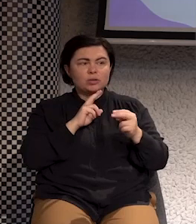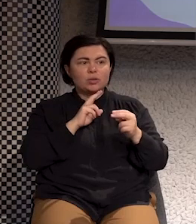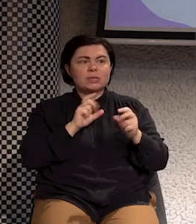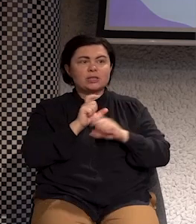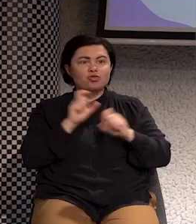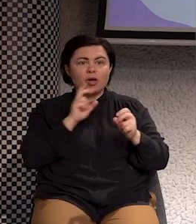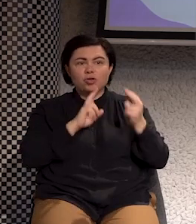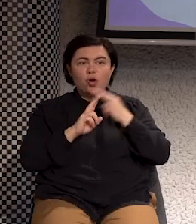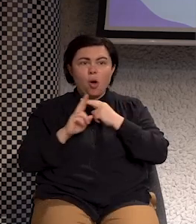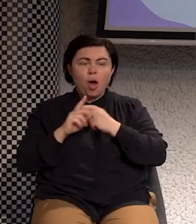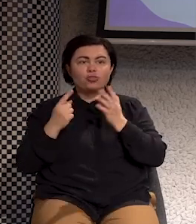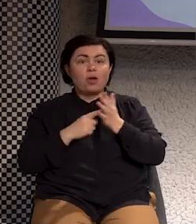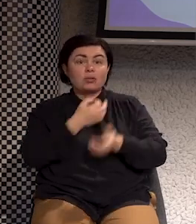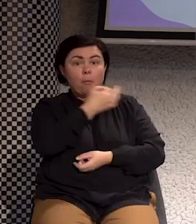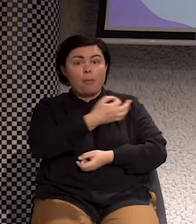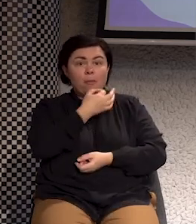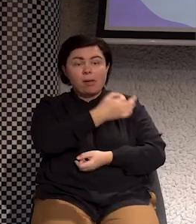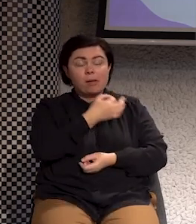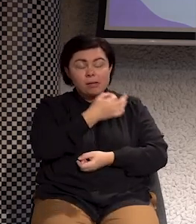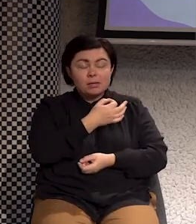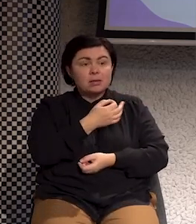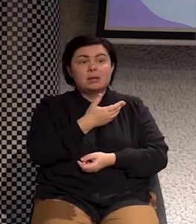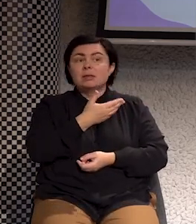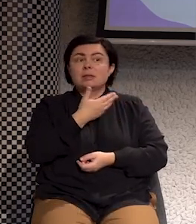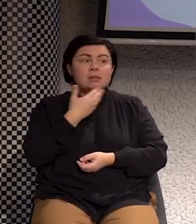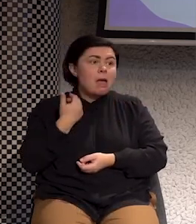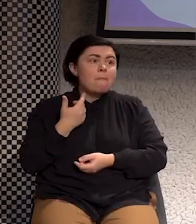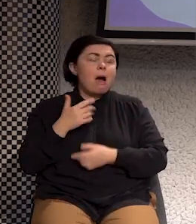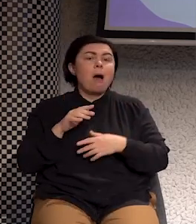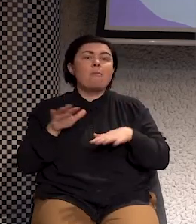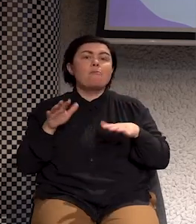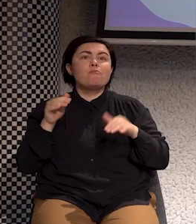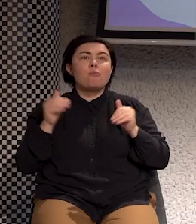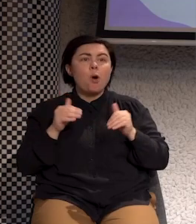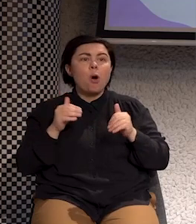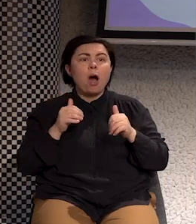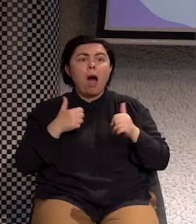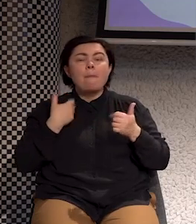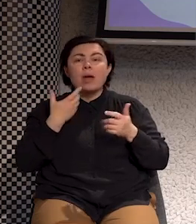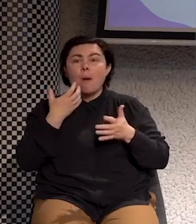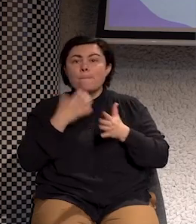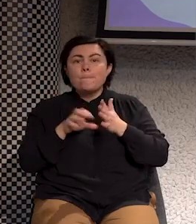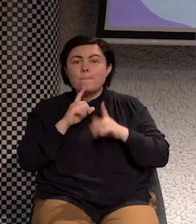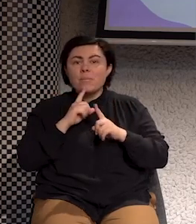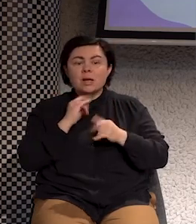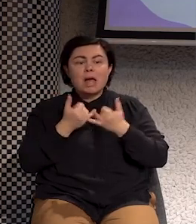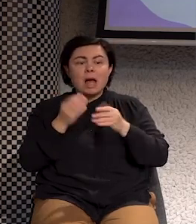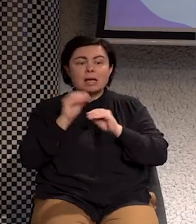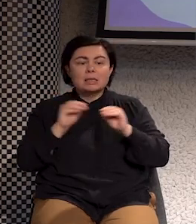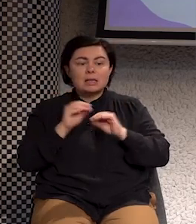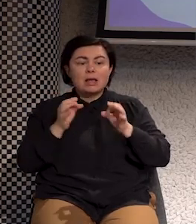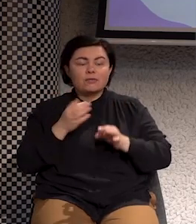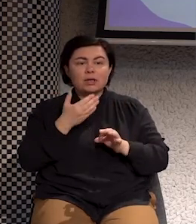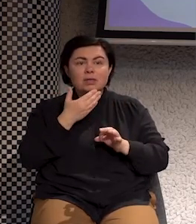na odpowiedzi często zadawane, na które nie ma za bardzo przestrzeni na to, żeby potem pogadać, jak tych trenerów nie ma pod